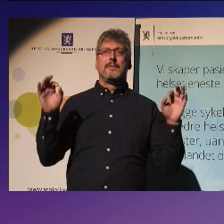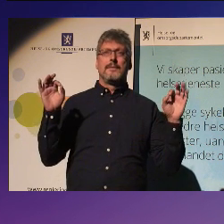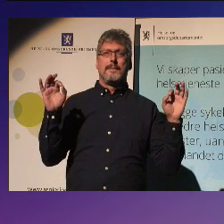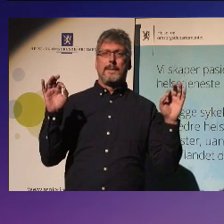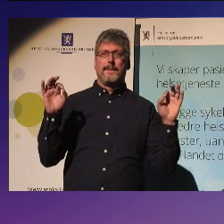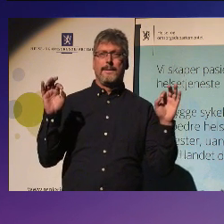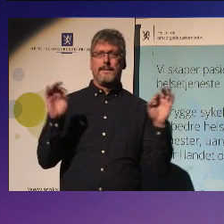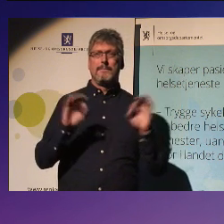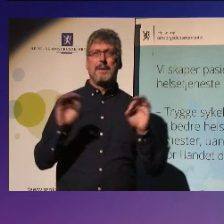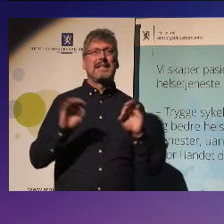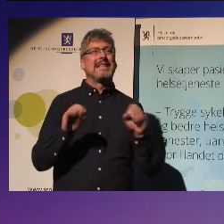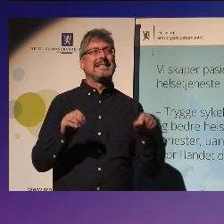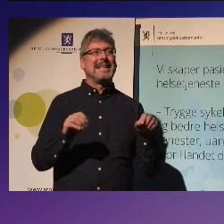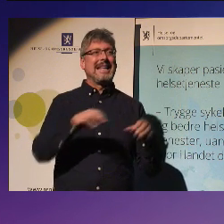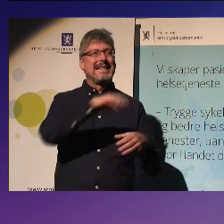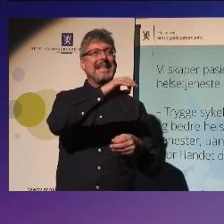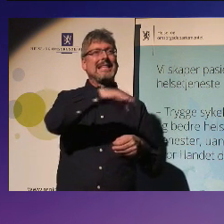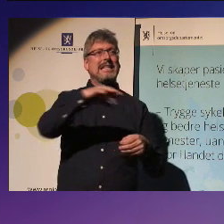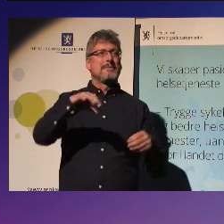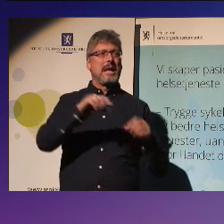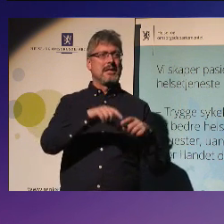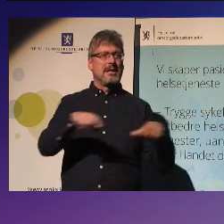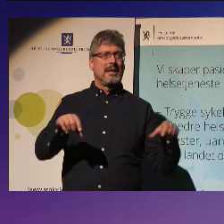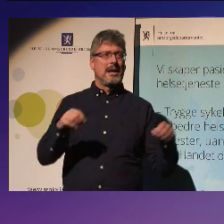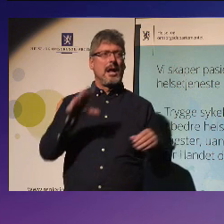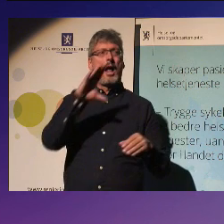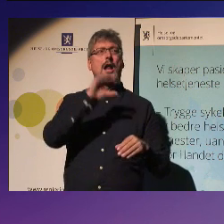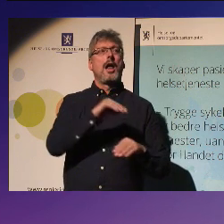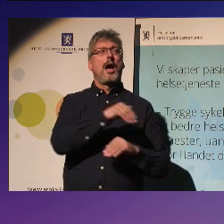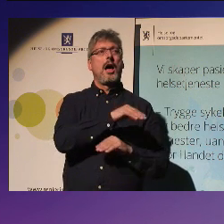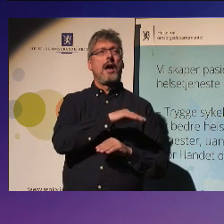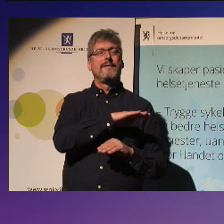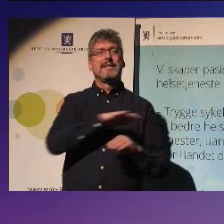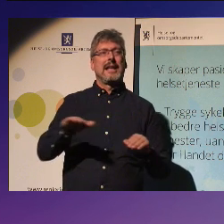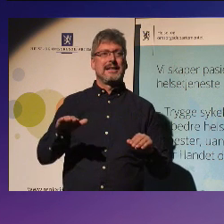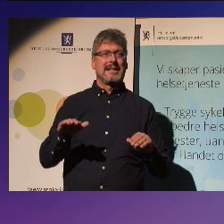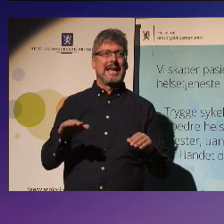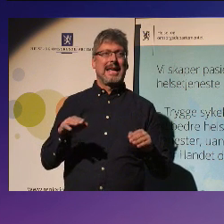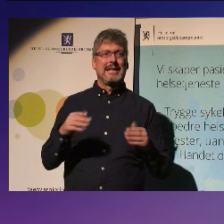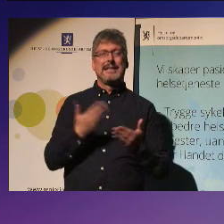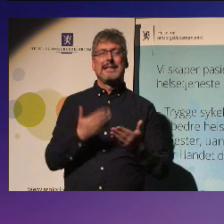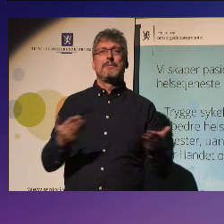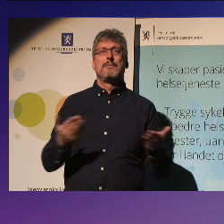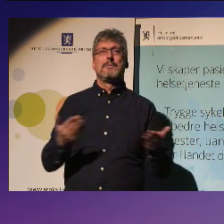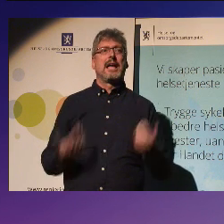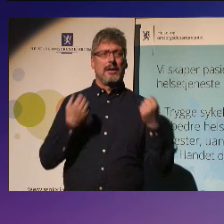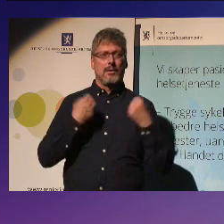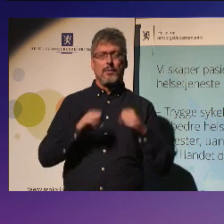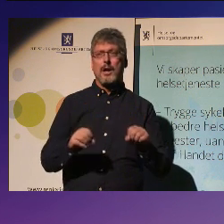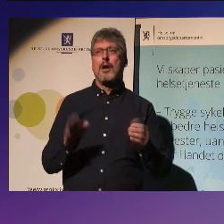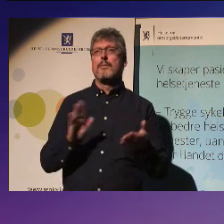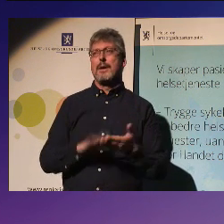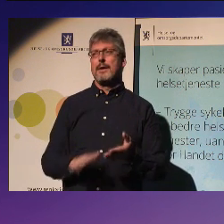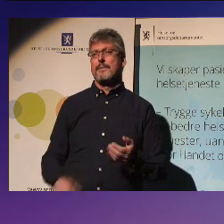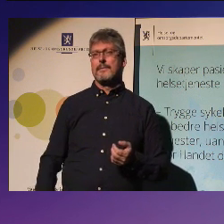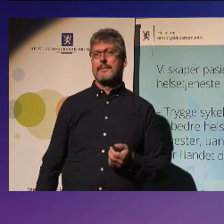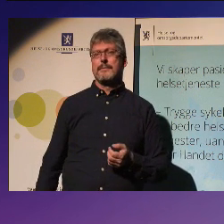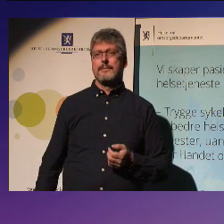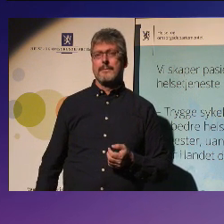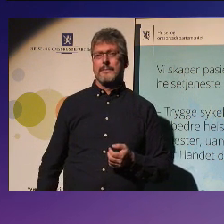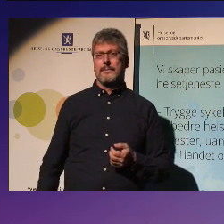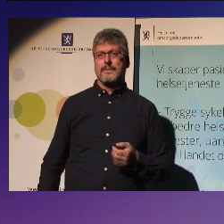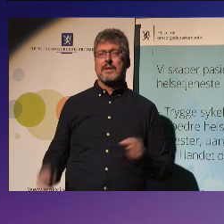medisindispensere, det et lavterskeltilbud som veldig enkelt å komme i gang med, og som